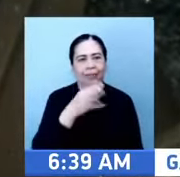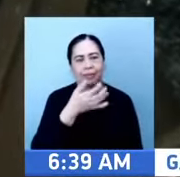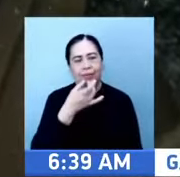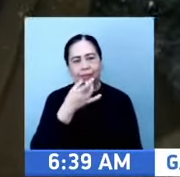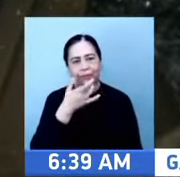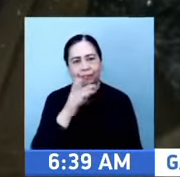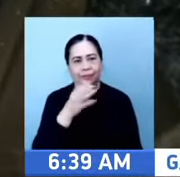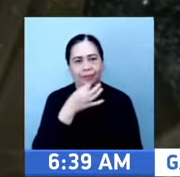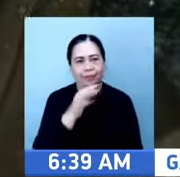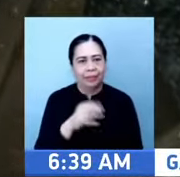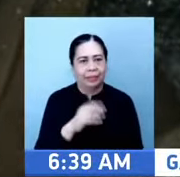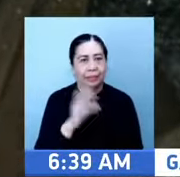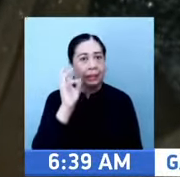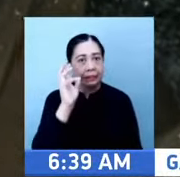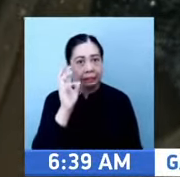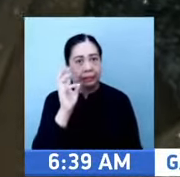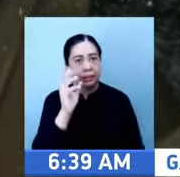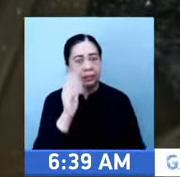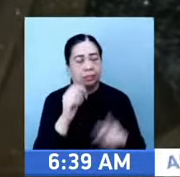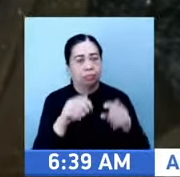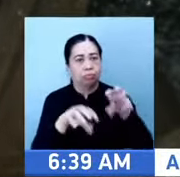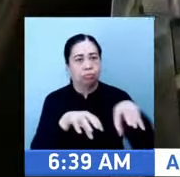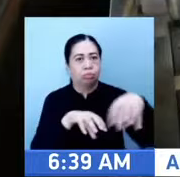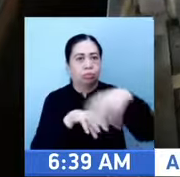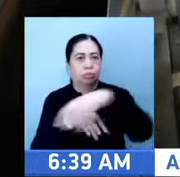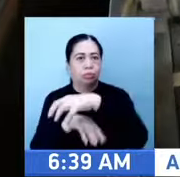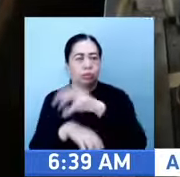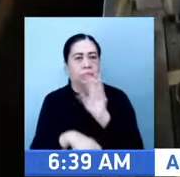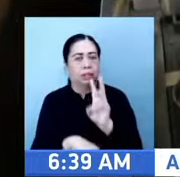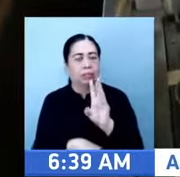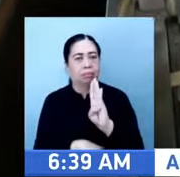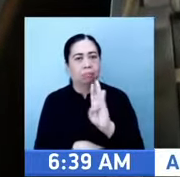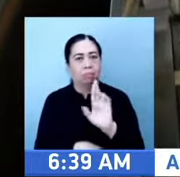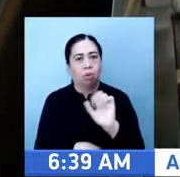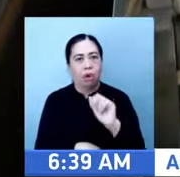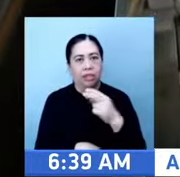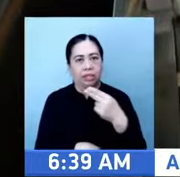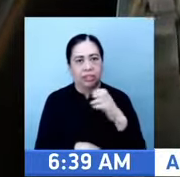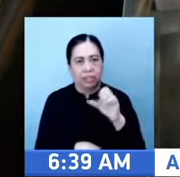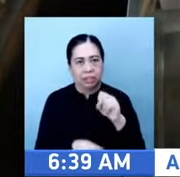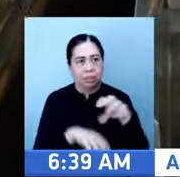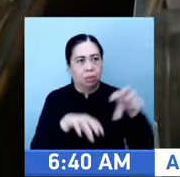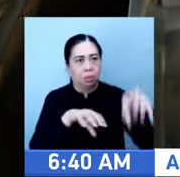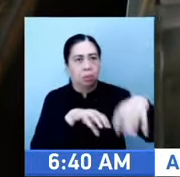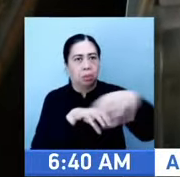yung branches nito, yes, no? Yes, Chef. Magwawalo na siya. Meron pa kami nito. Yes. Grabe.